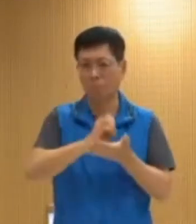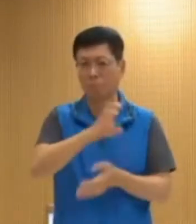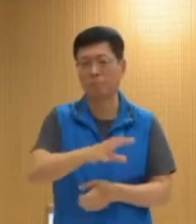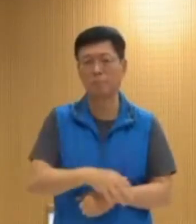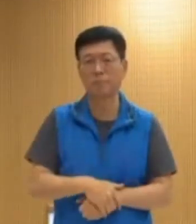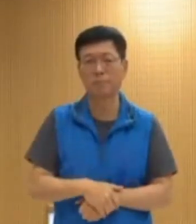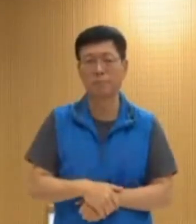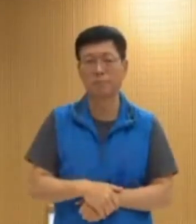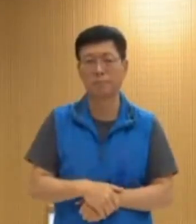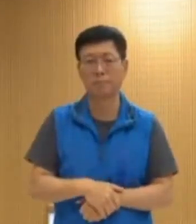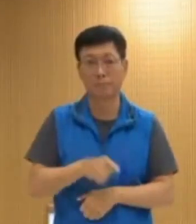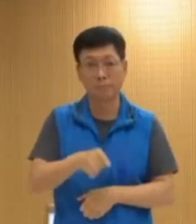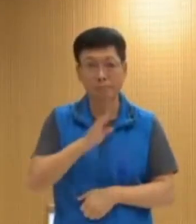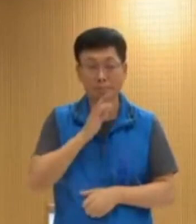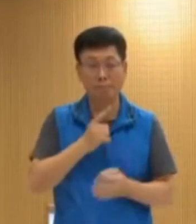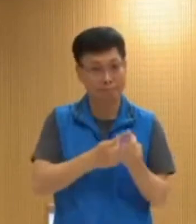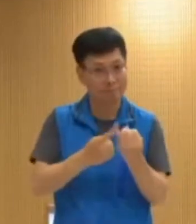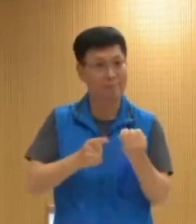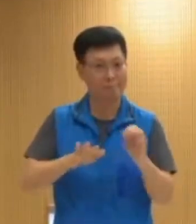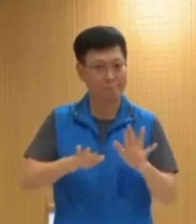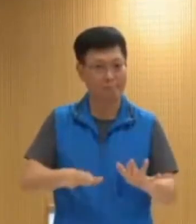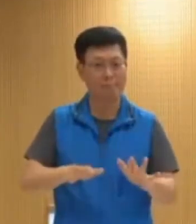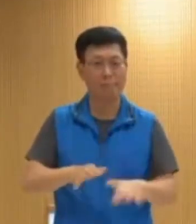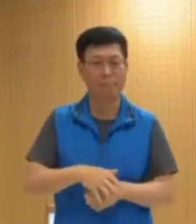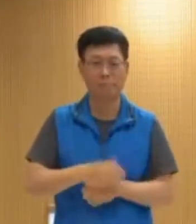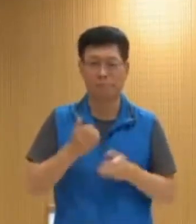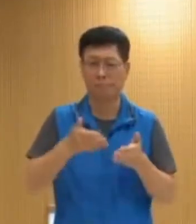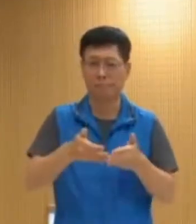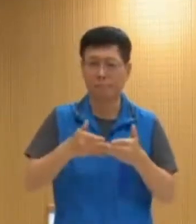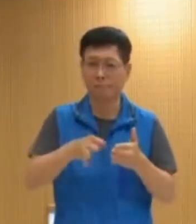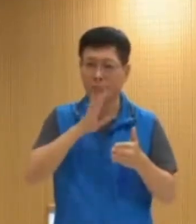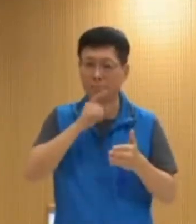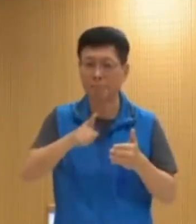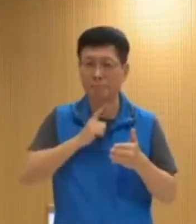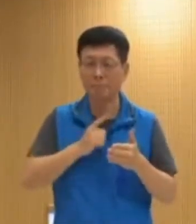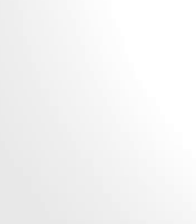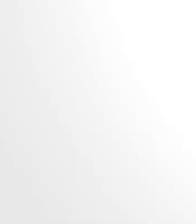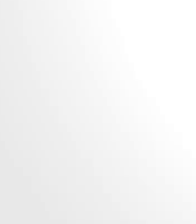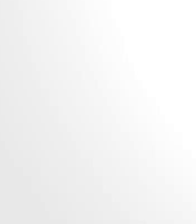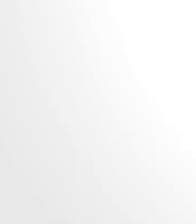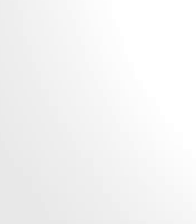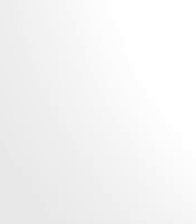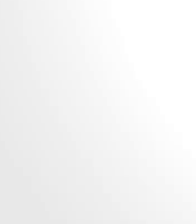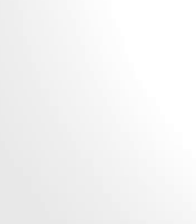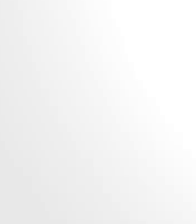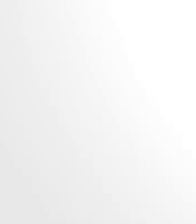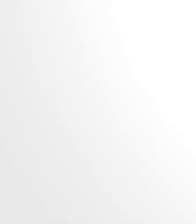说明。以上就是我们今天重要开会的一些决议。